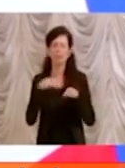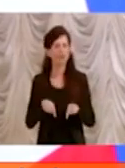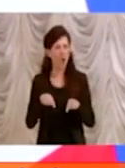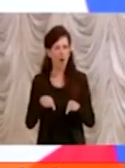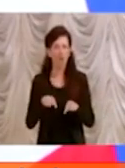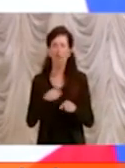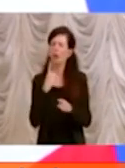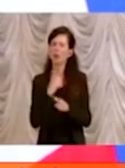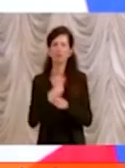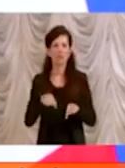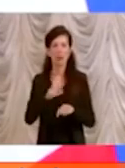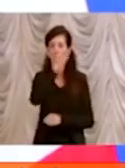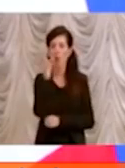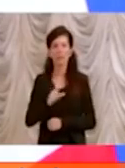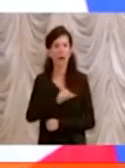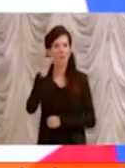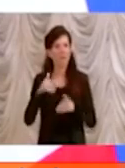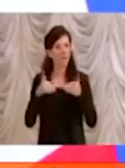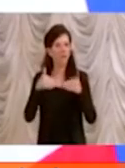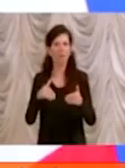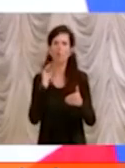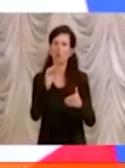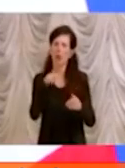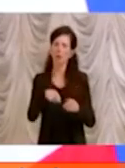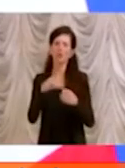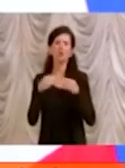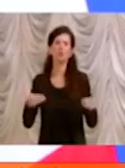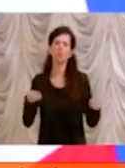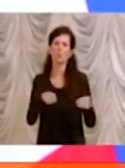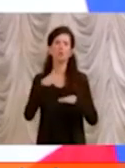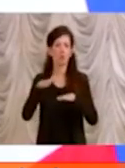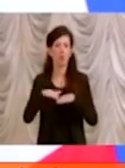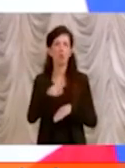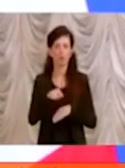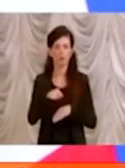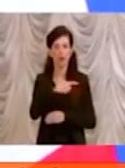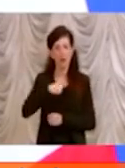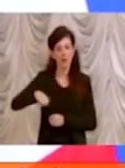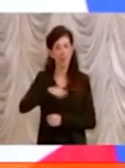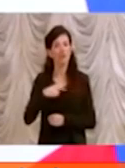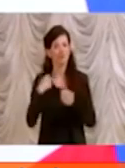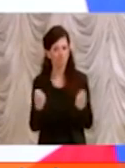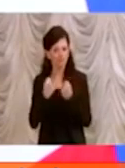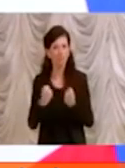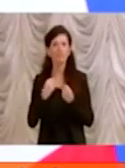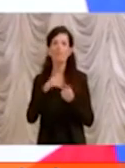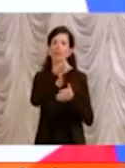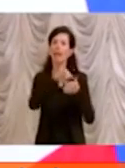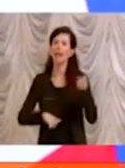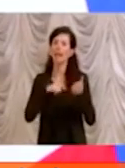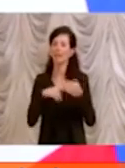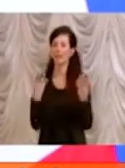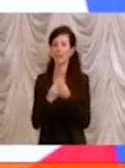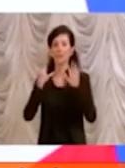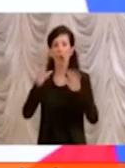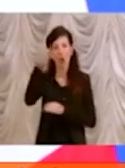necessario. L'Italia è in prima fila a chiederlo e devo dire la verità che la nostra iniziativa con la lettera firmata agli altri 8 paesi